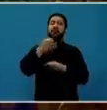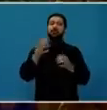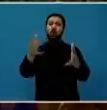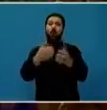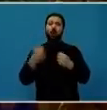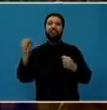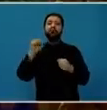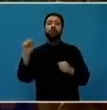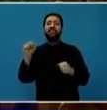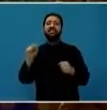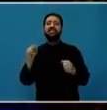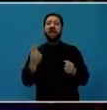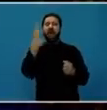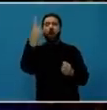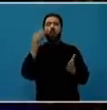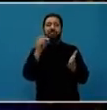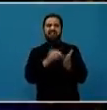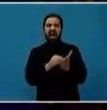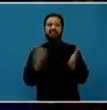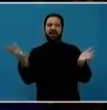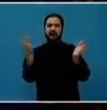un dat,